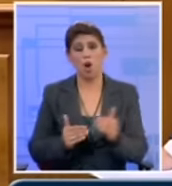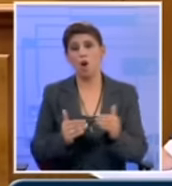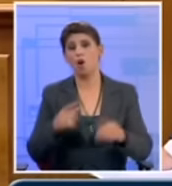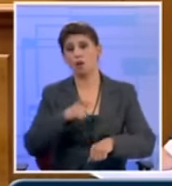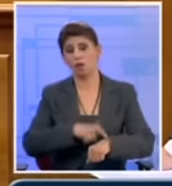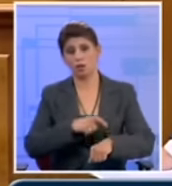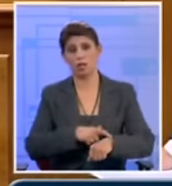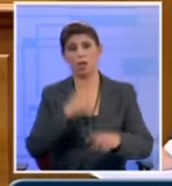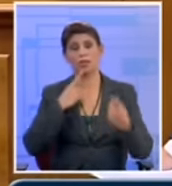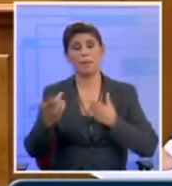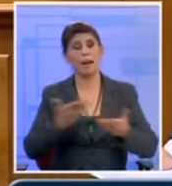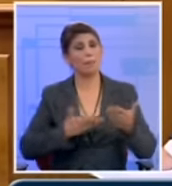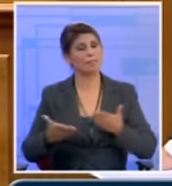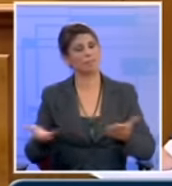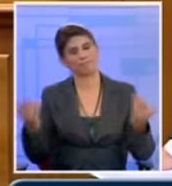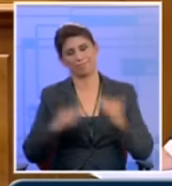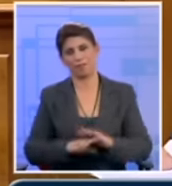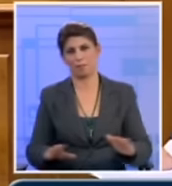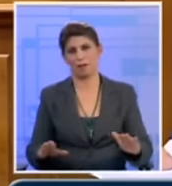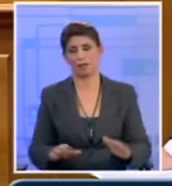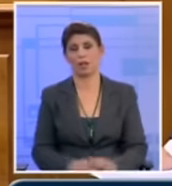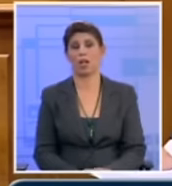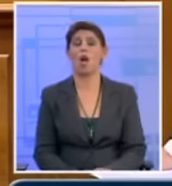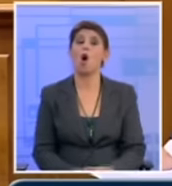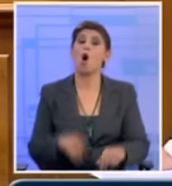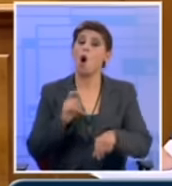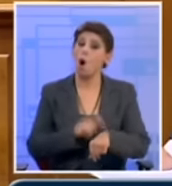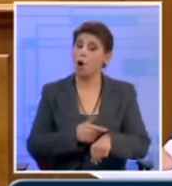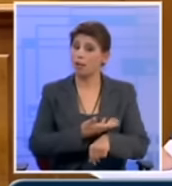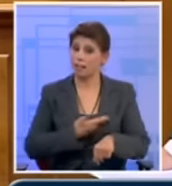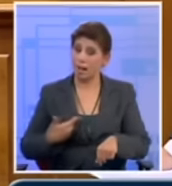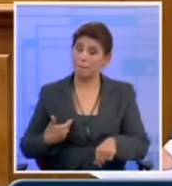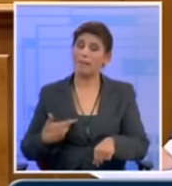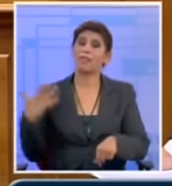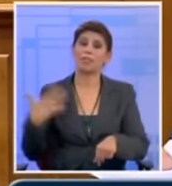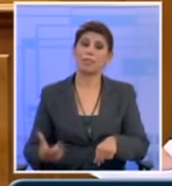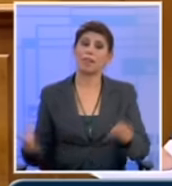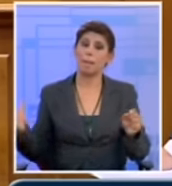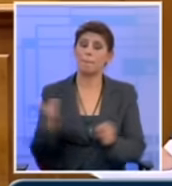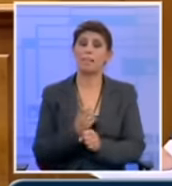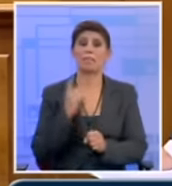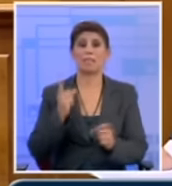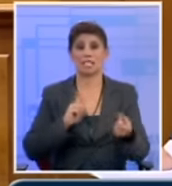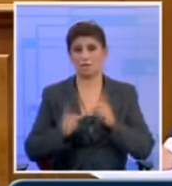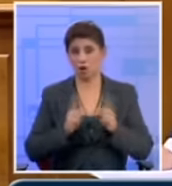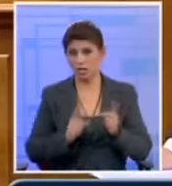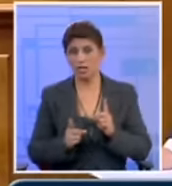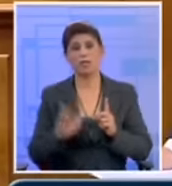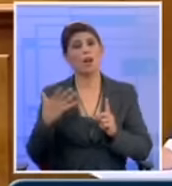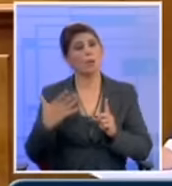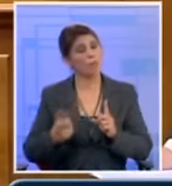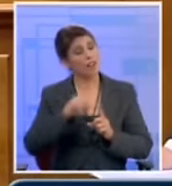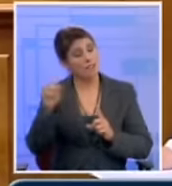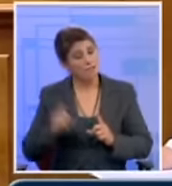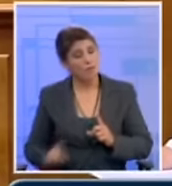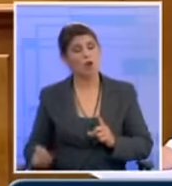χρονικό στη διαπραγμάτευση δεν υπάρχει. Όριο για μας θα είναι η επίτευξη μιας συμφωνίας που θα είναι